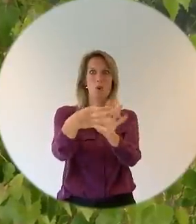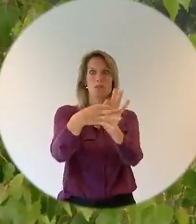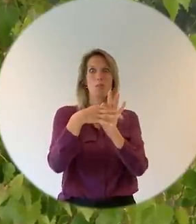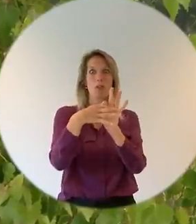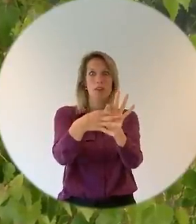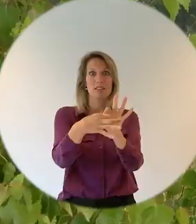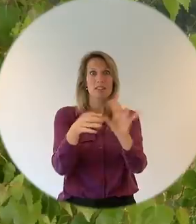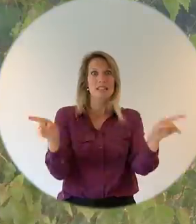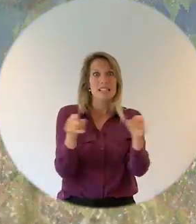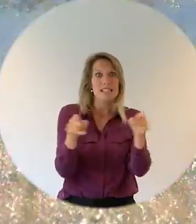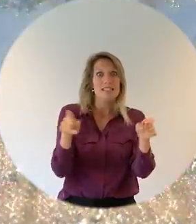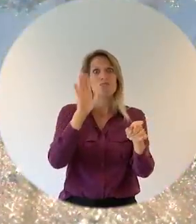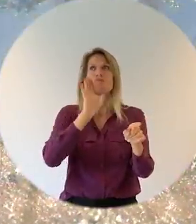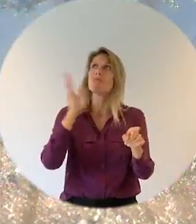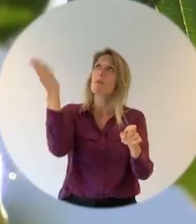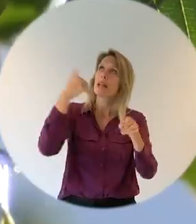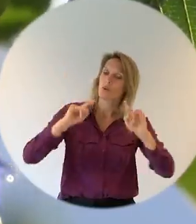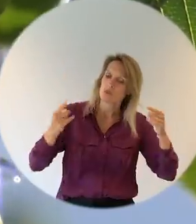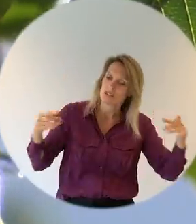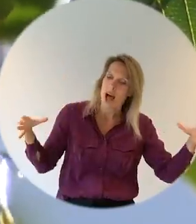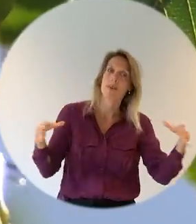is het lied Breng ons samen.